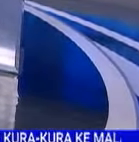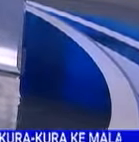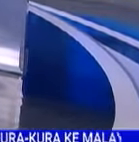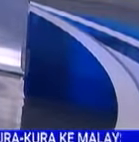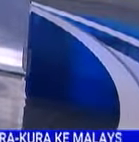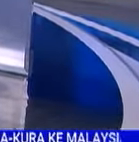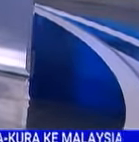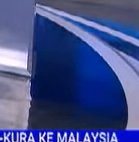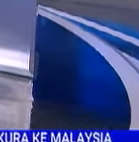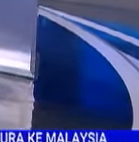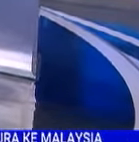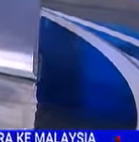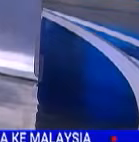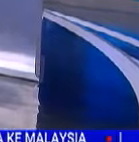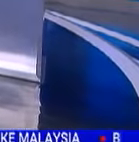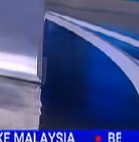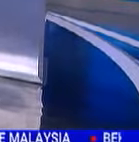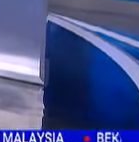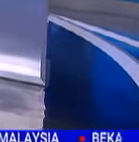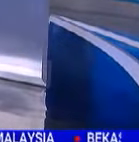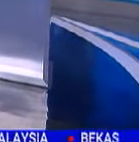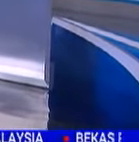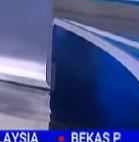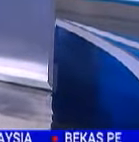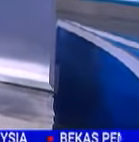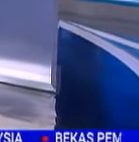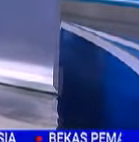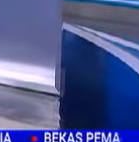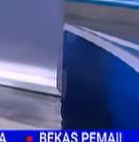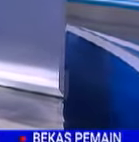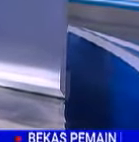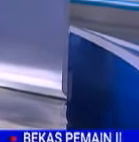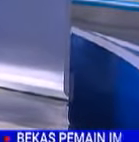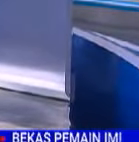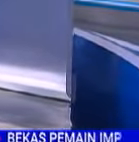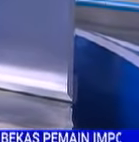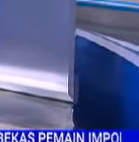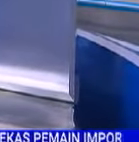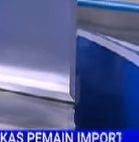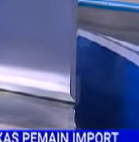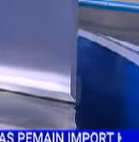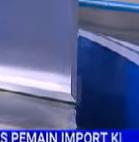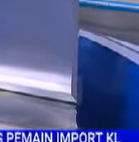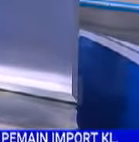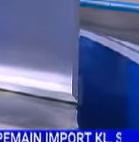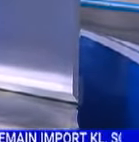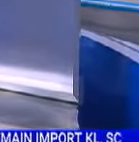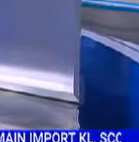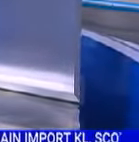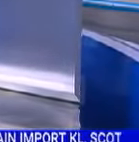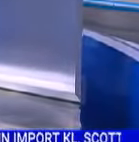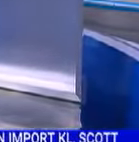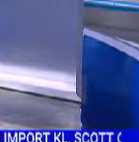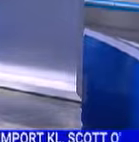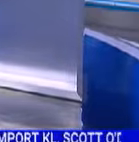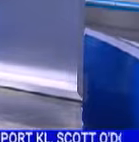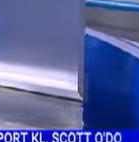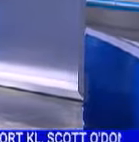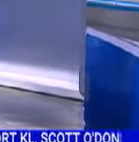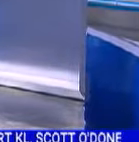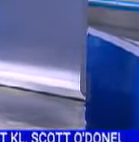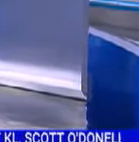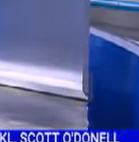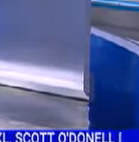Assalamualaikum dan salam sejahtera. Berita perdana edisi Khamis 6 Januari 2022. Saya Fahatu. Dan saya Ivan Toh.